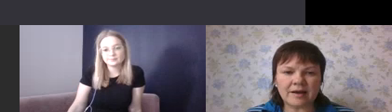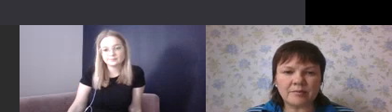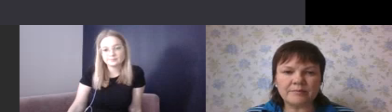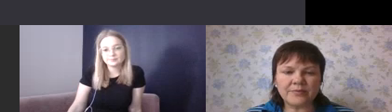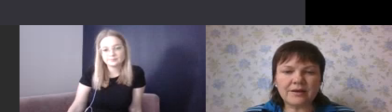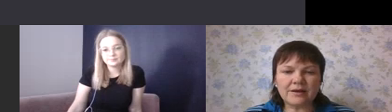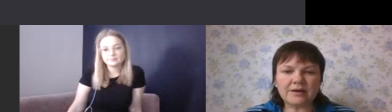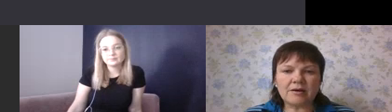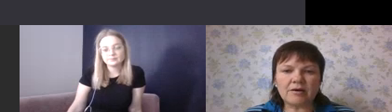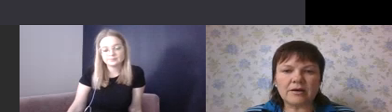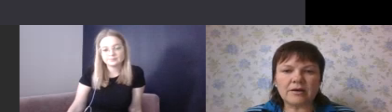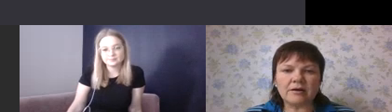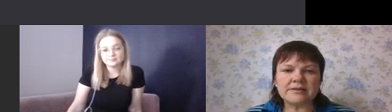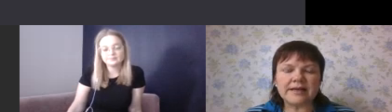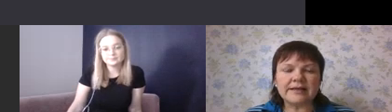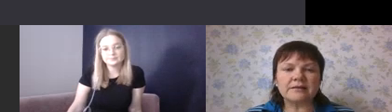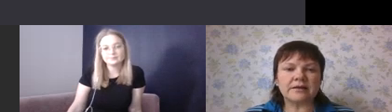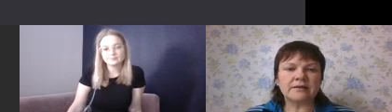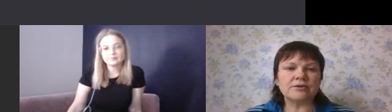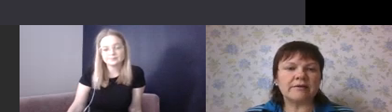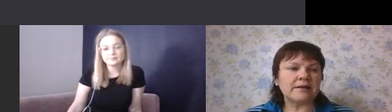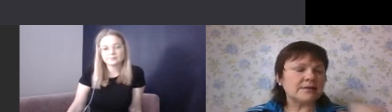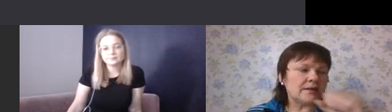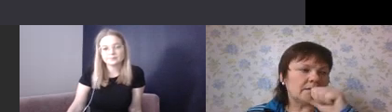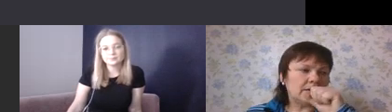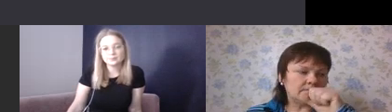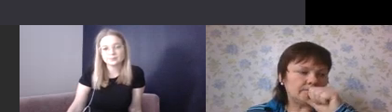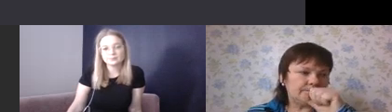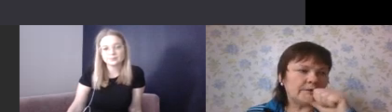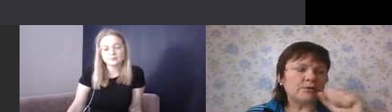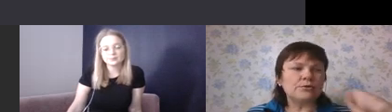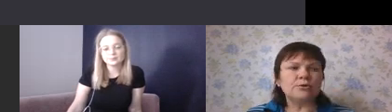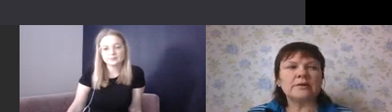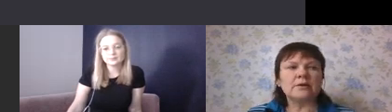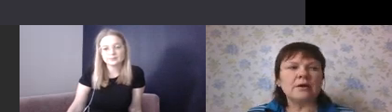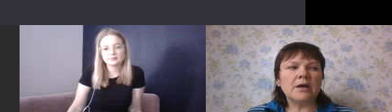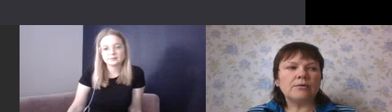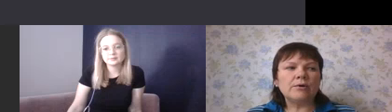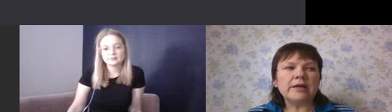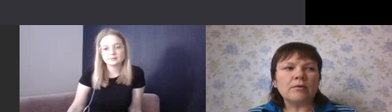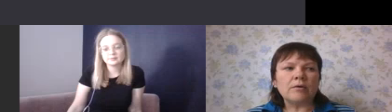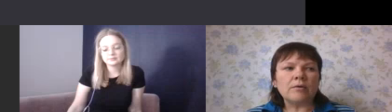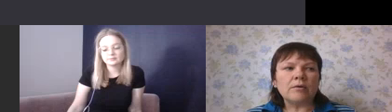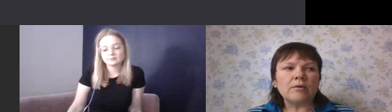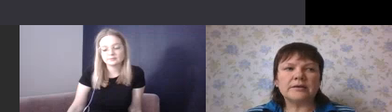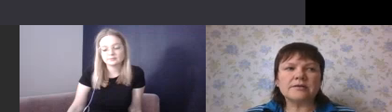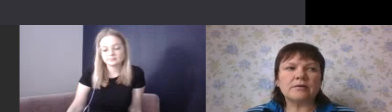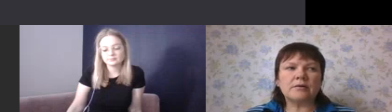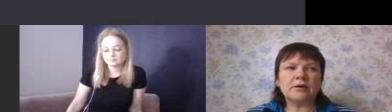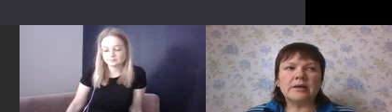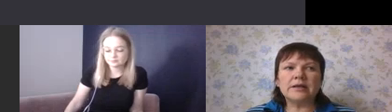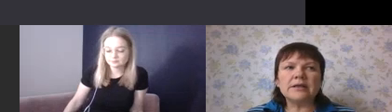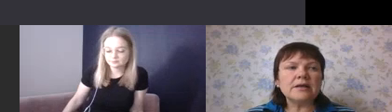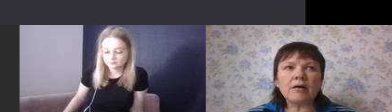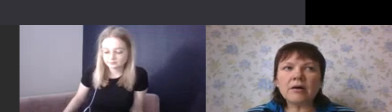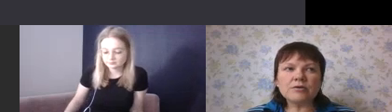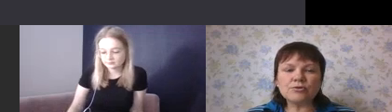tegelikuses välja näe. Ja selgitada enda jaoks ka välja see, et kui tundub, et ülikool näiteks